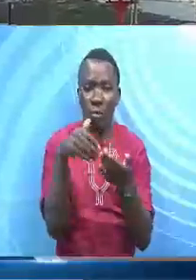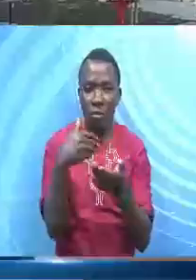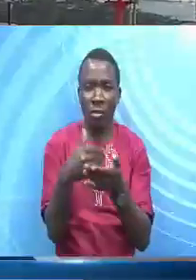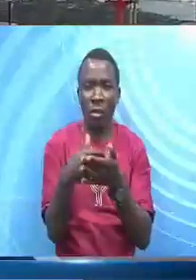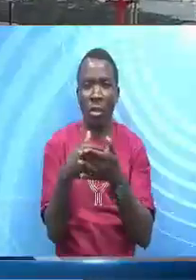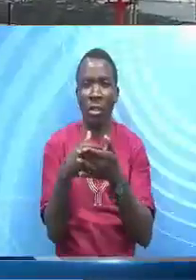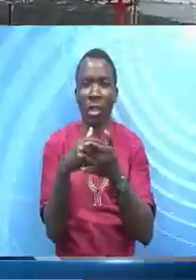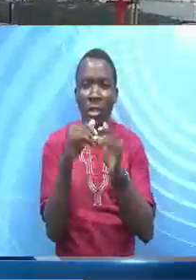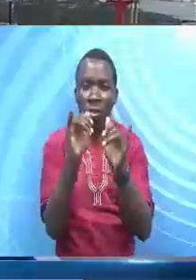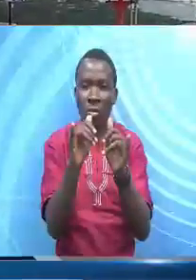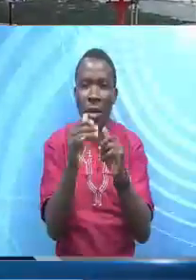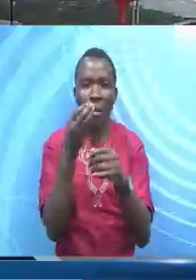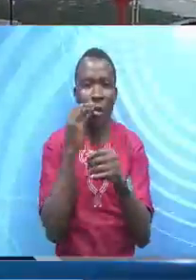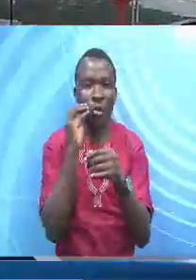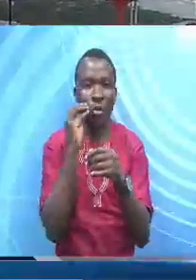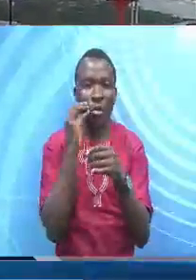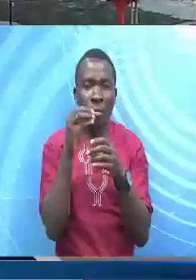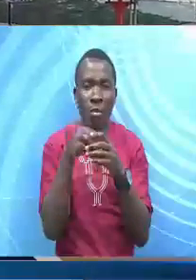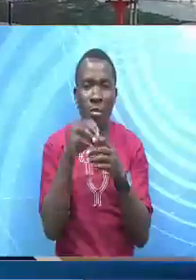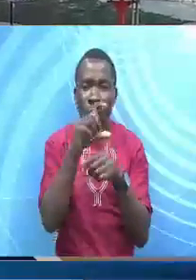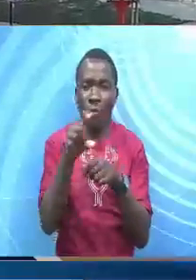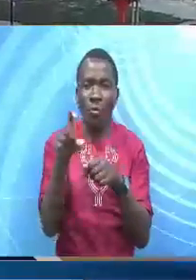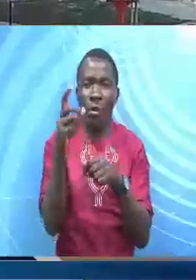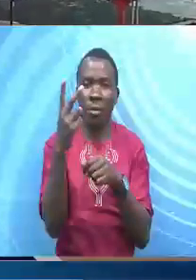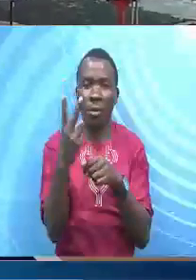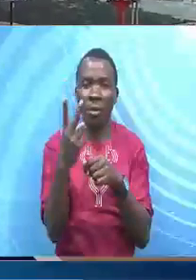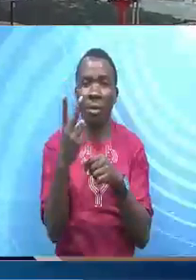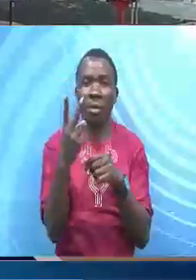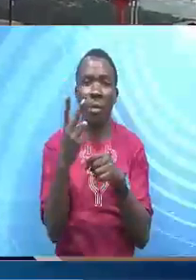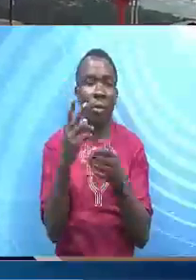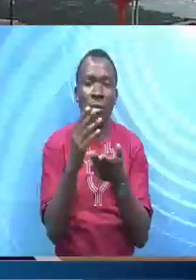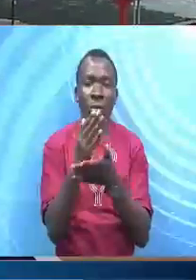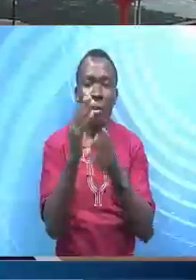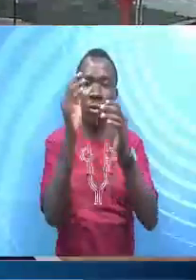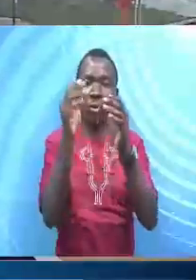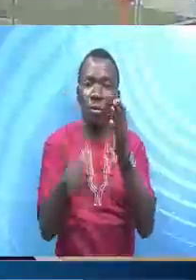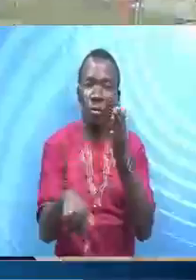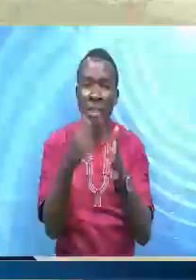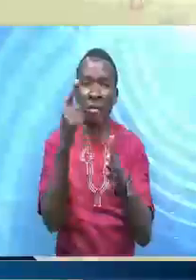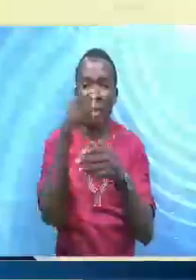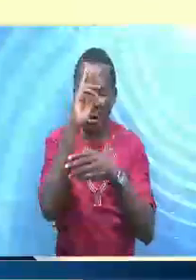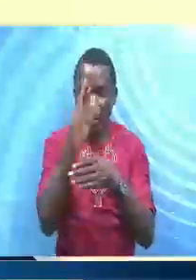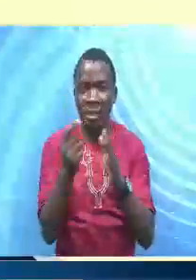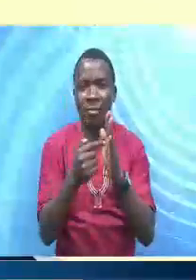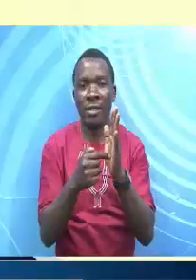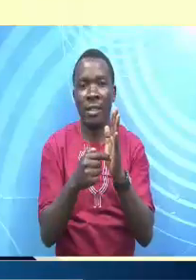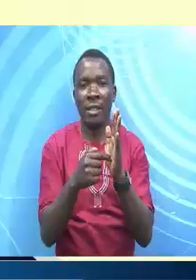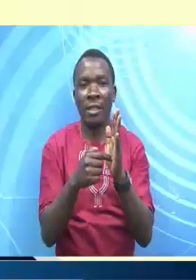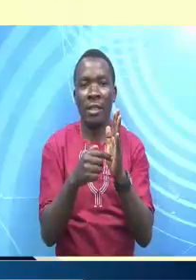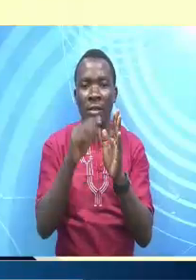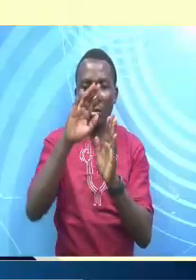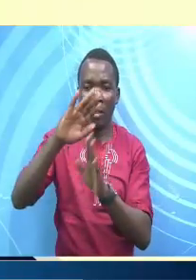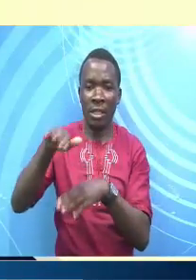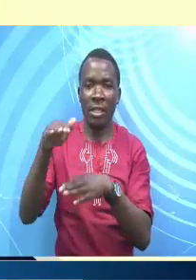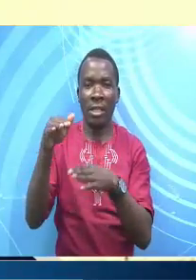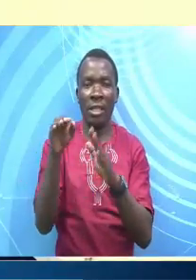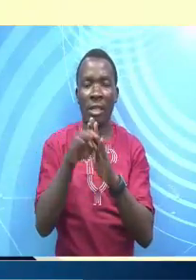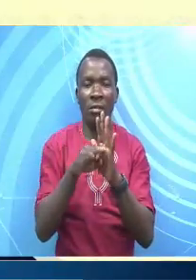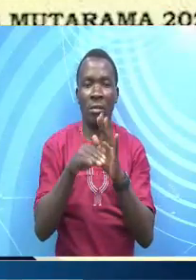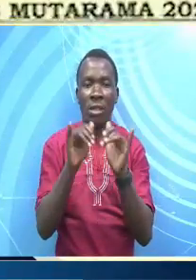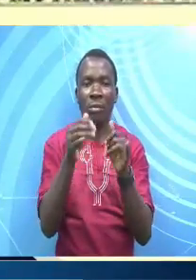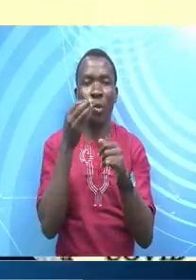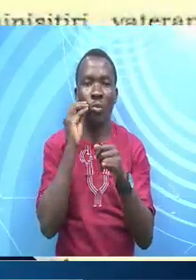mu rugo mu byumweru bibiri nta kabuza tuzabitsinda nitwubahiriza ariya mabwiriza uretse gahunda ya guma mu rugo igomba kubahirizwa